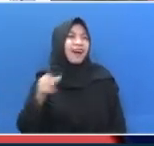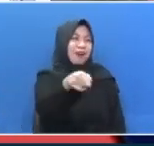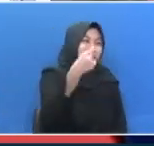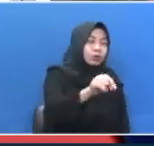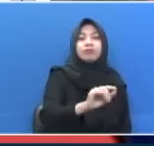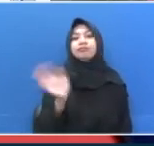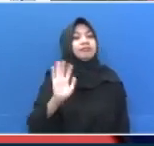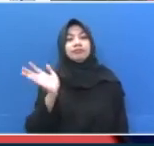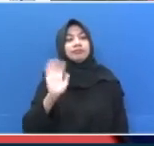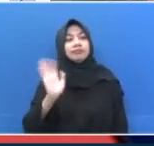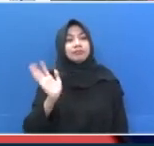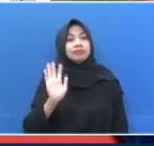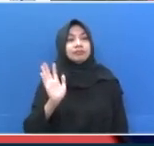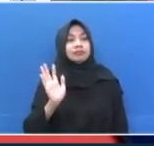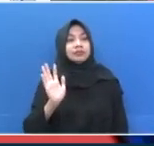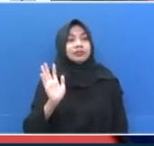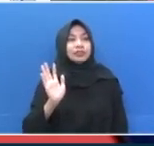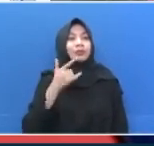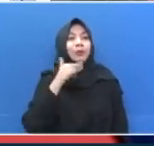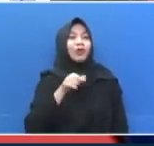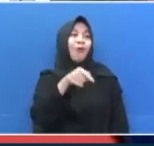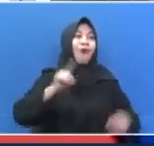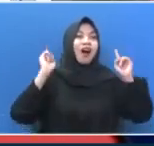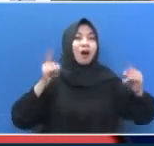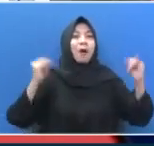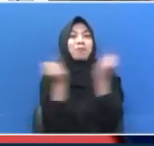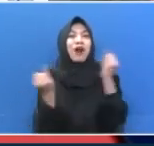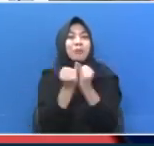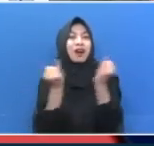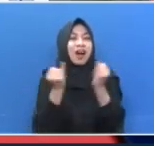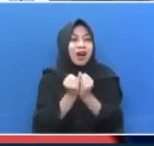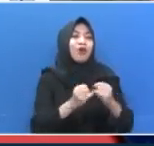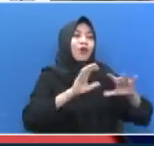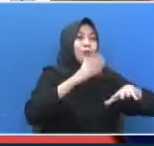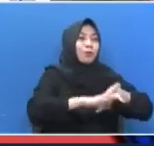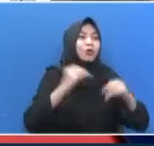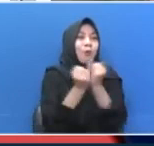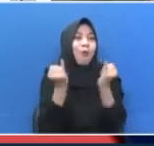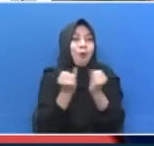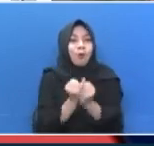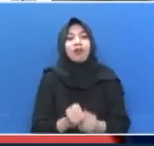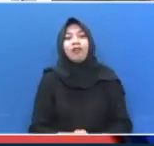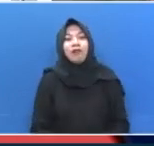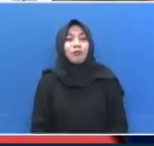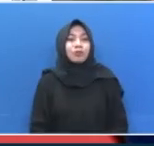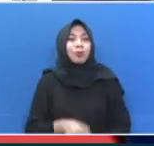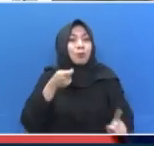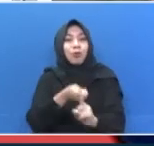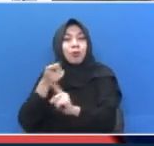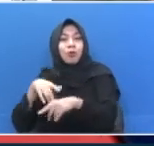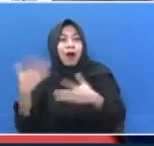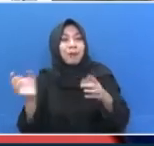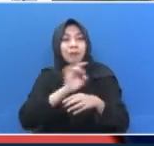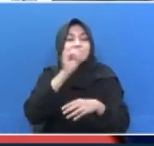seakan-akan perang antara agama dan antar suku yang itu mempertaruhkan segala-galanya Cukup Sudah Pilpres